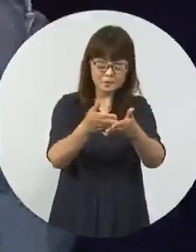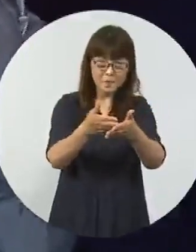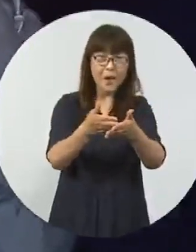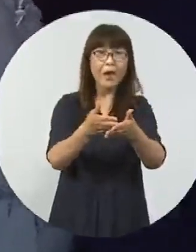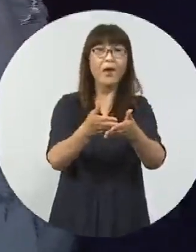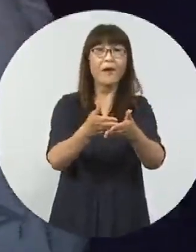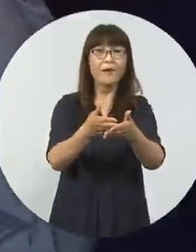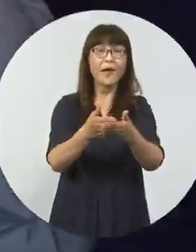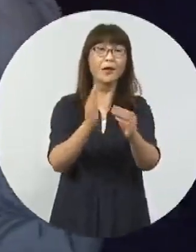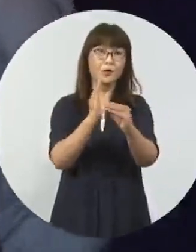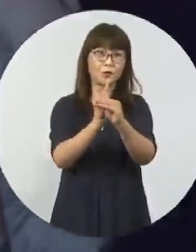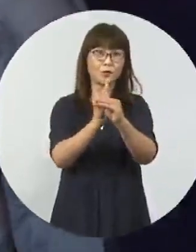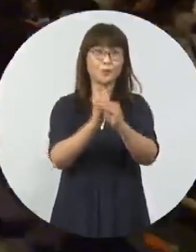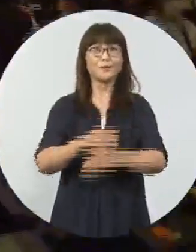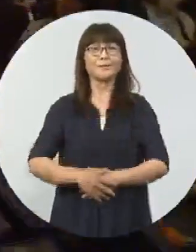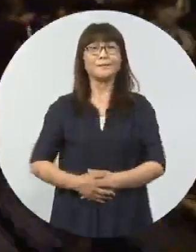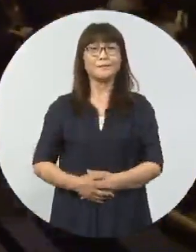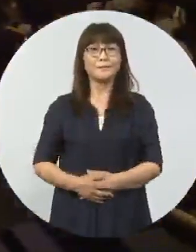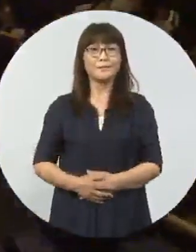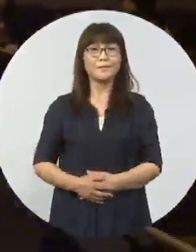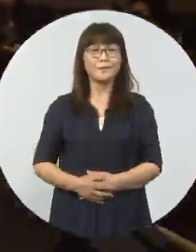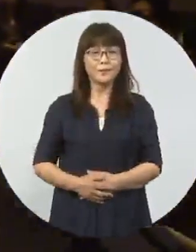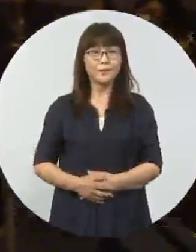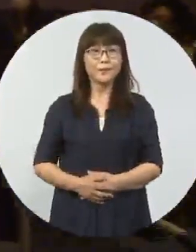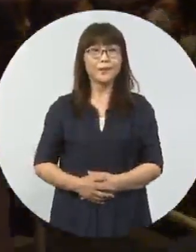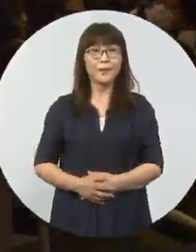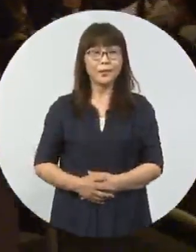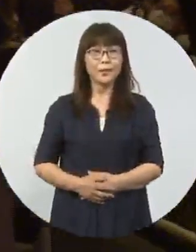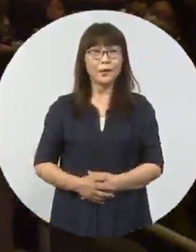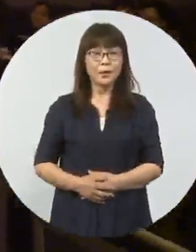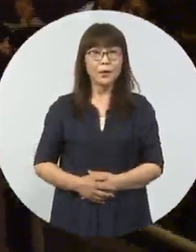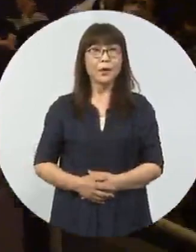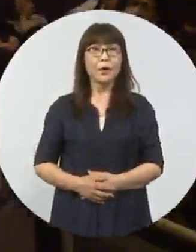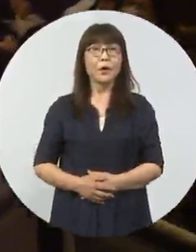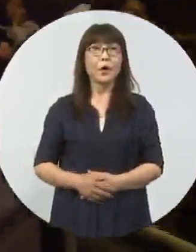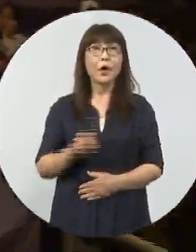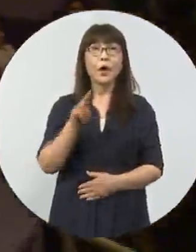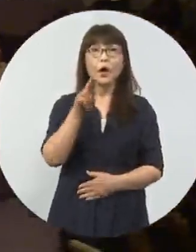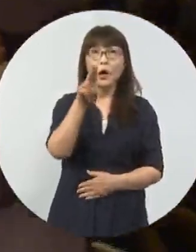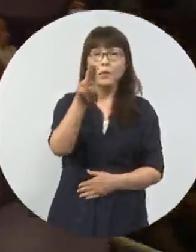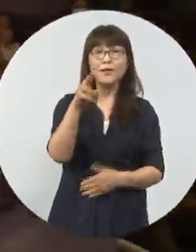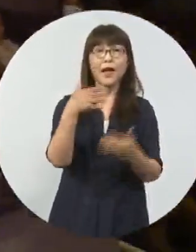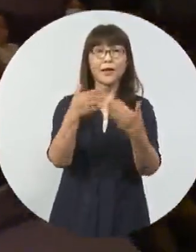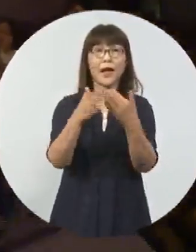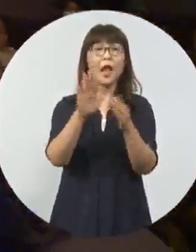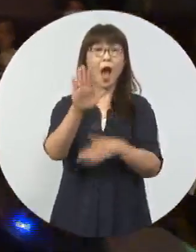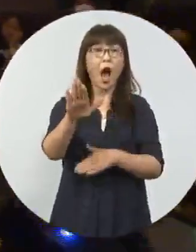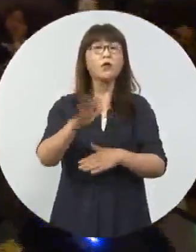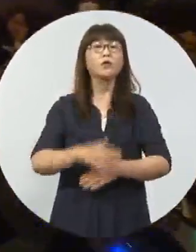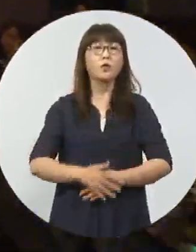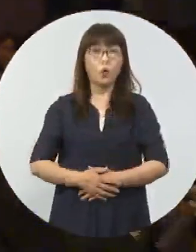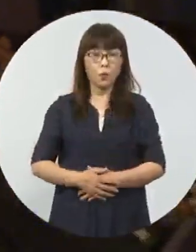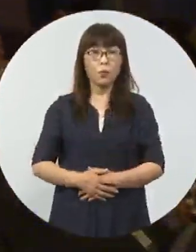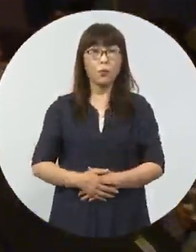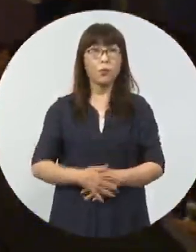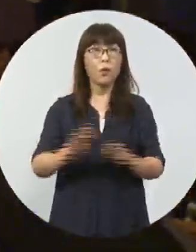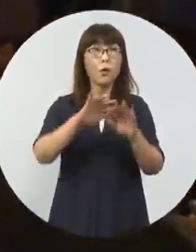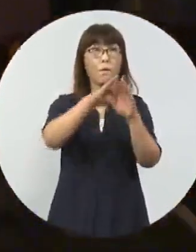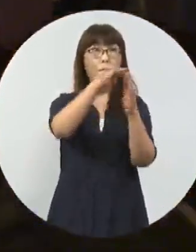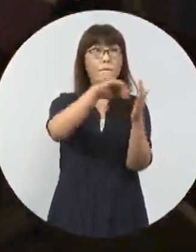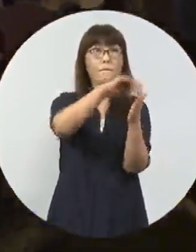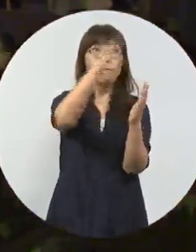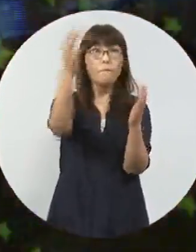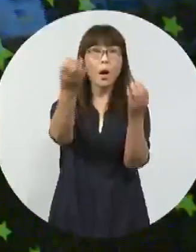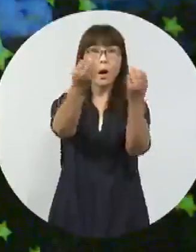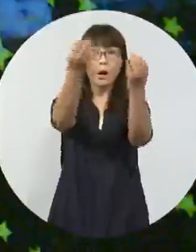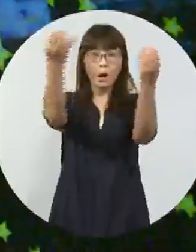てくださっています。 これからこのプラネタリウムって皆さん見たことあると思うんですが、空全体に映像って出ますよ